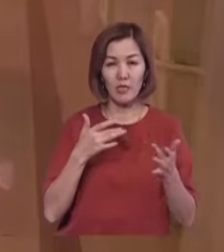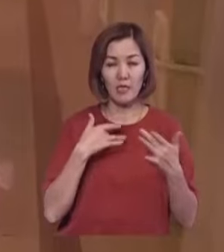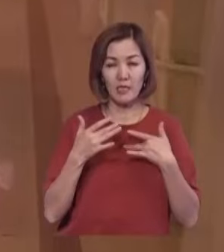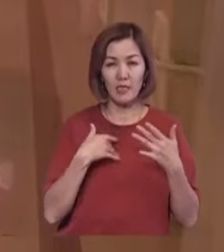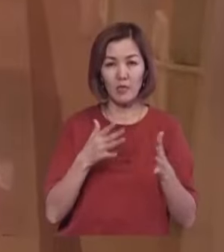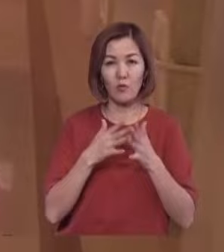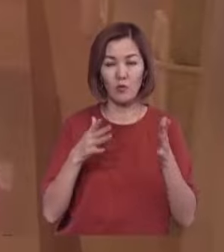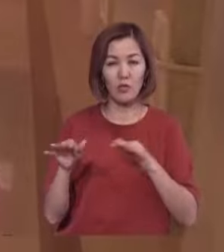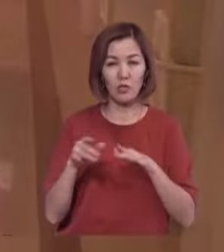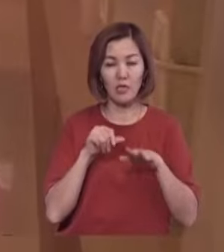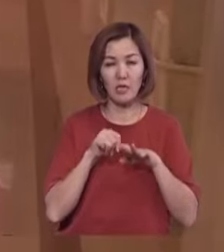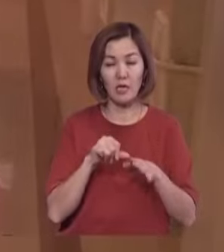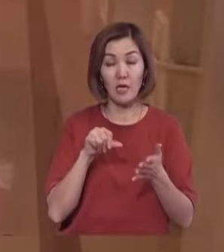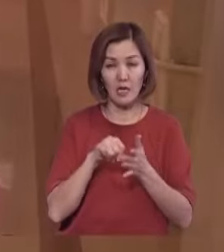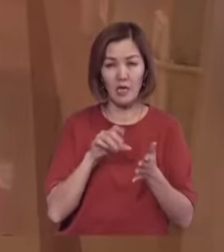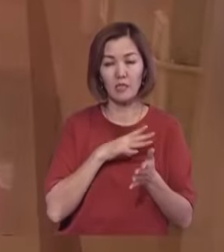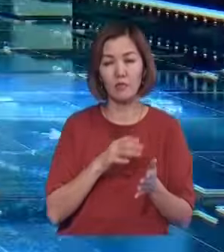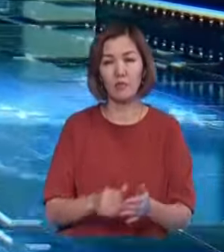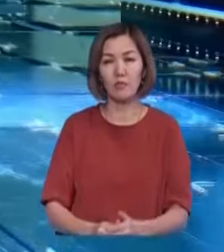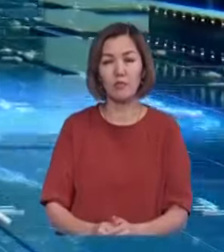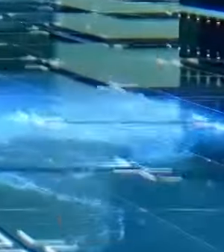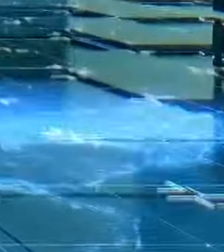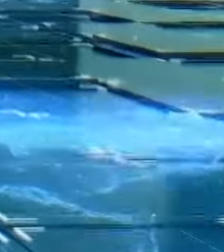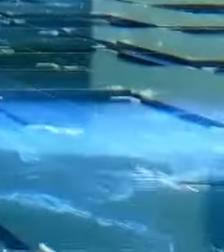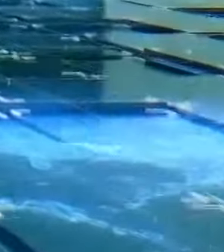үлкен іс-шараларға қатысып жүрген коллектив.